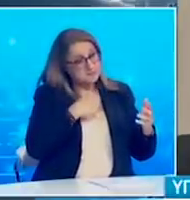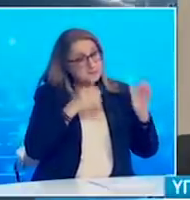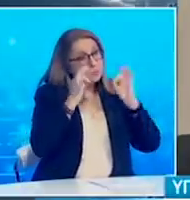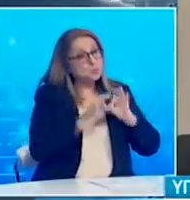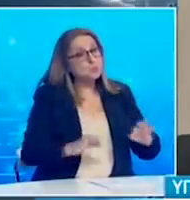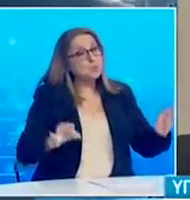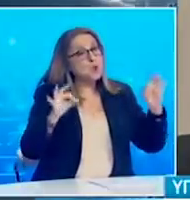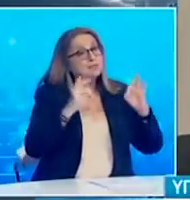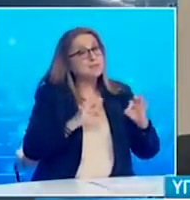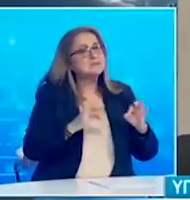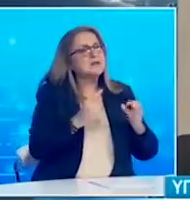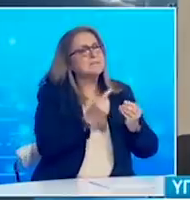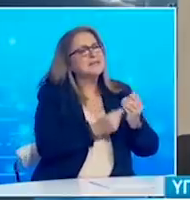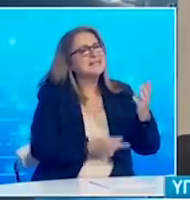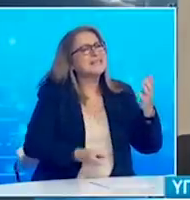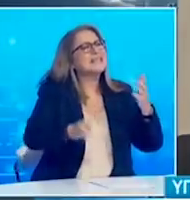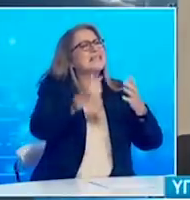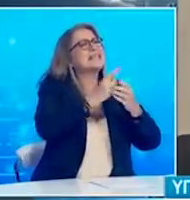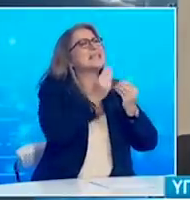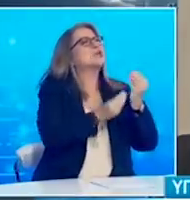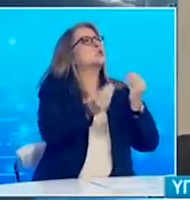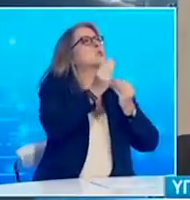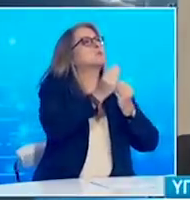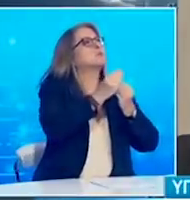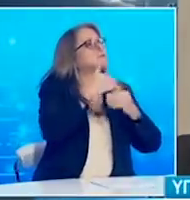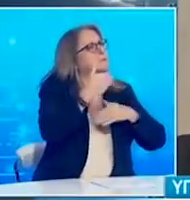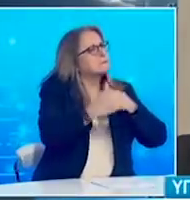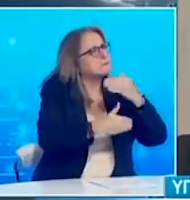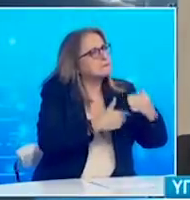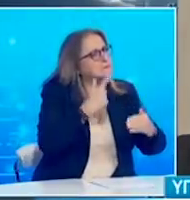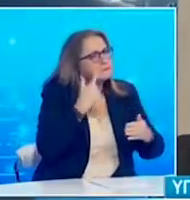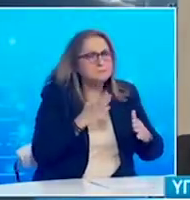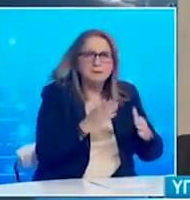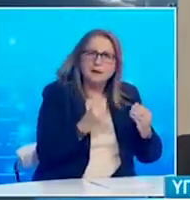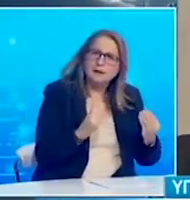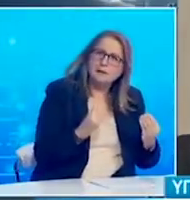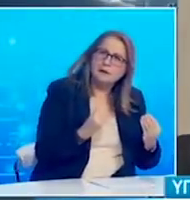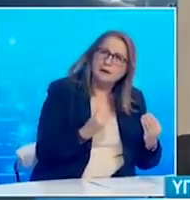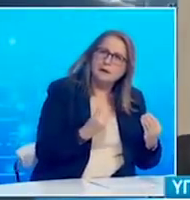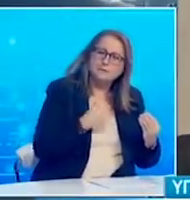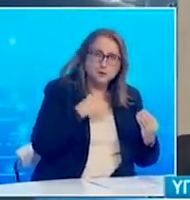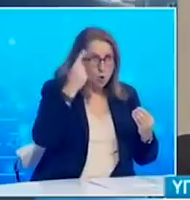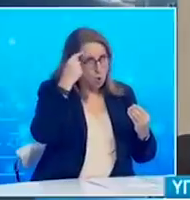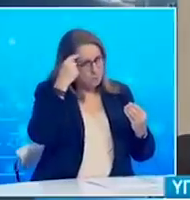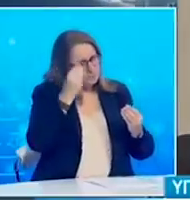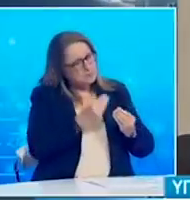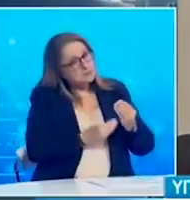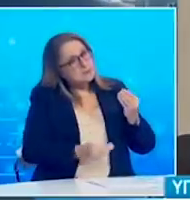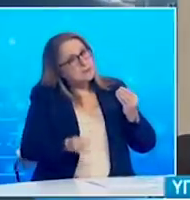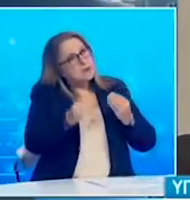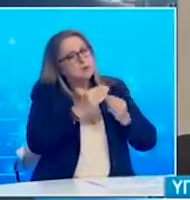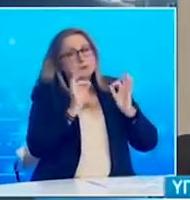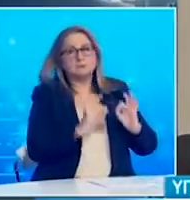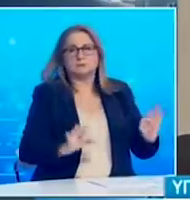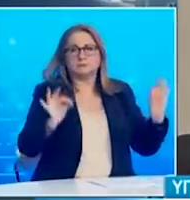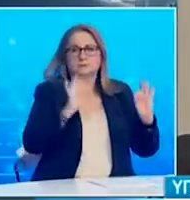αρχή της πανδημίας. Τα πράγματα πήγανε πολύ καλά. Τι σημαίνει όμως αυτό? Ότι τα σχέδια αυτά υπάρχουν, έχουμε την ετοιμότητα και ξέρουμε πώς